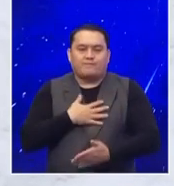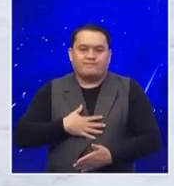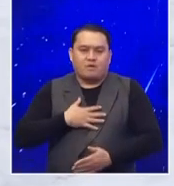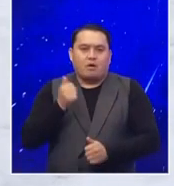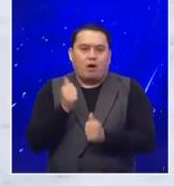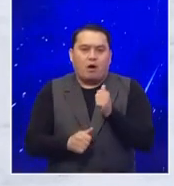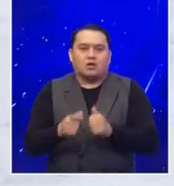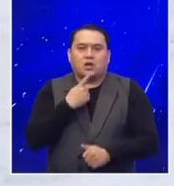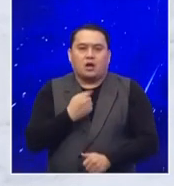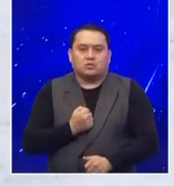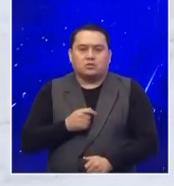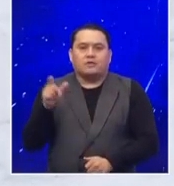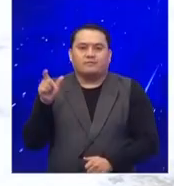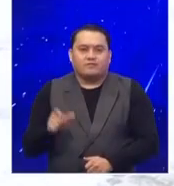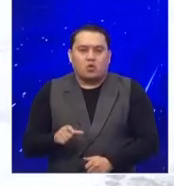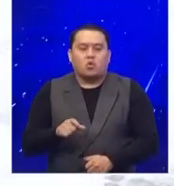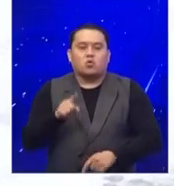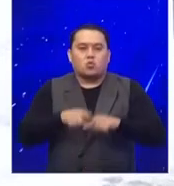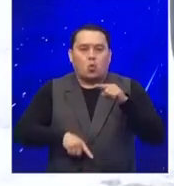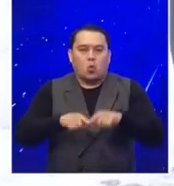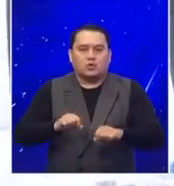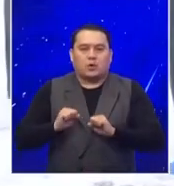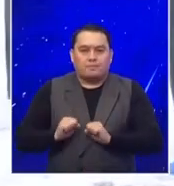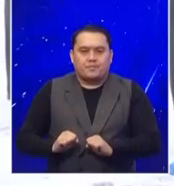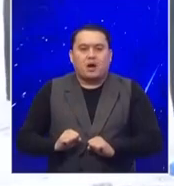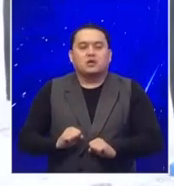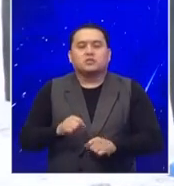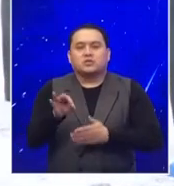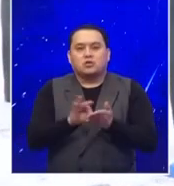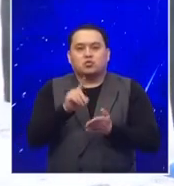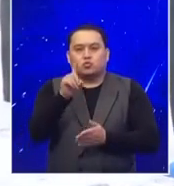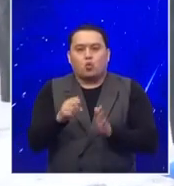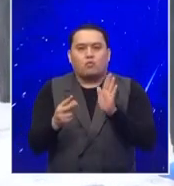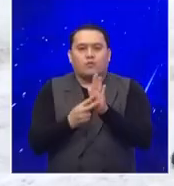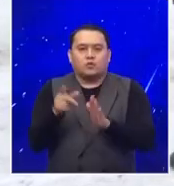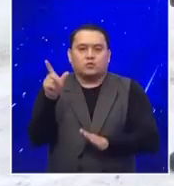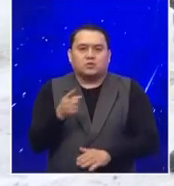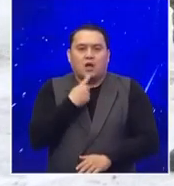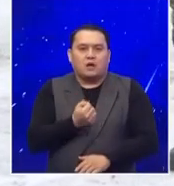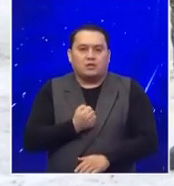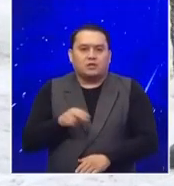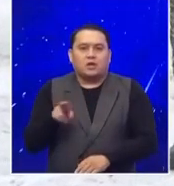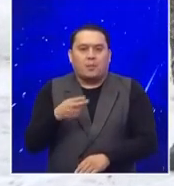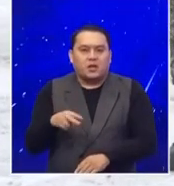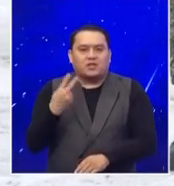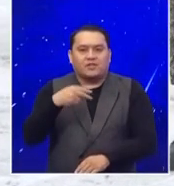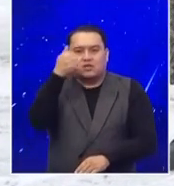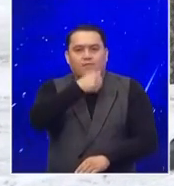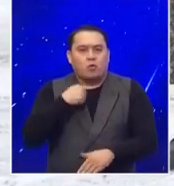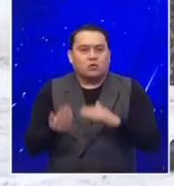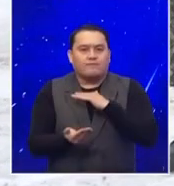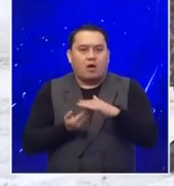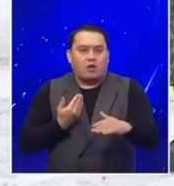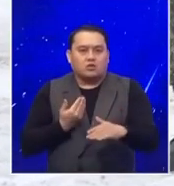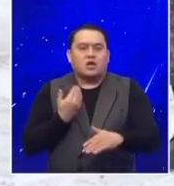для каждого солдата. Сегодня в верности родине торжественно поклялись сразу 108 новобранцев, призванных в декабре 2020 года.